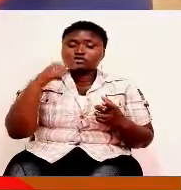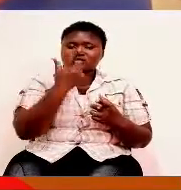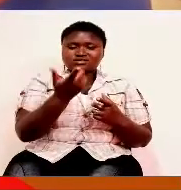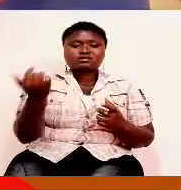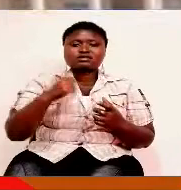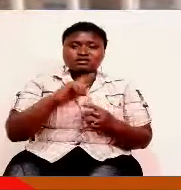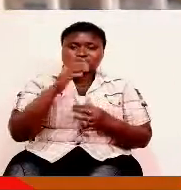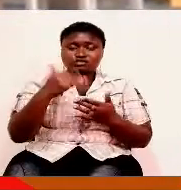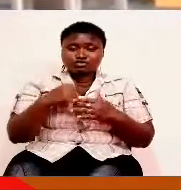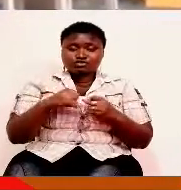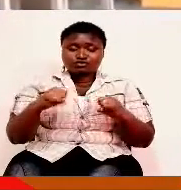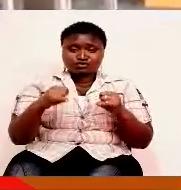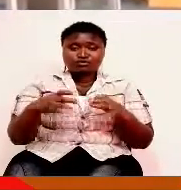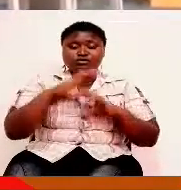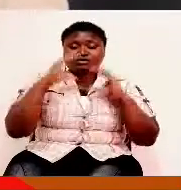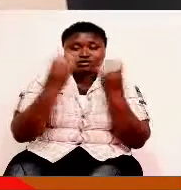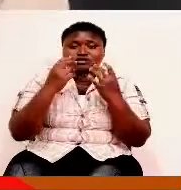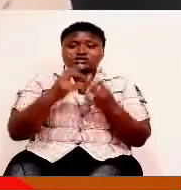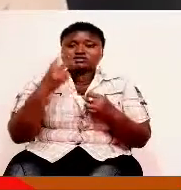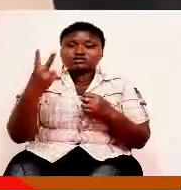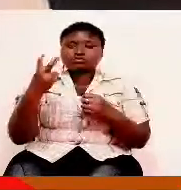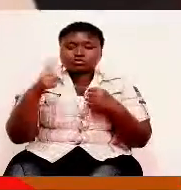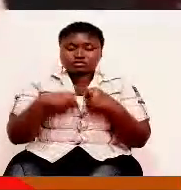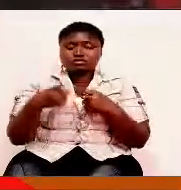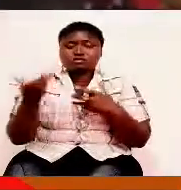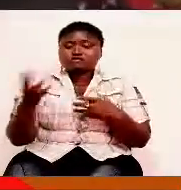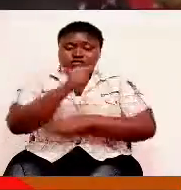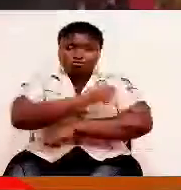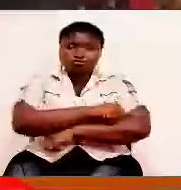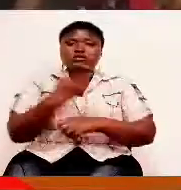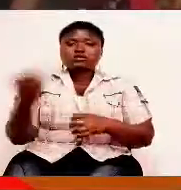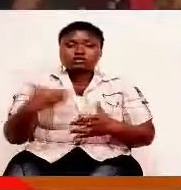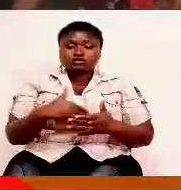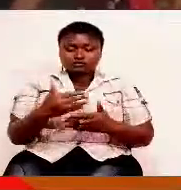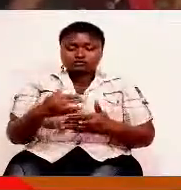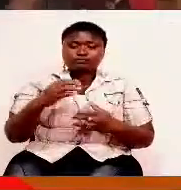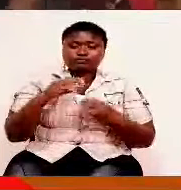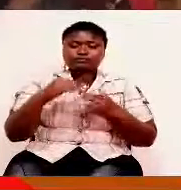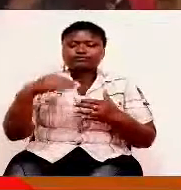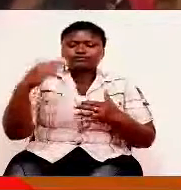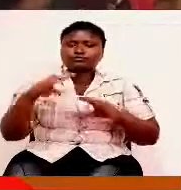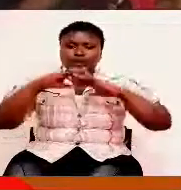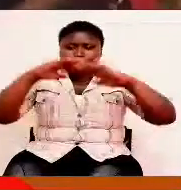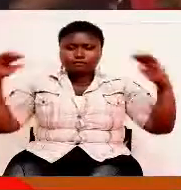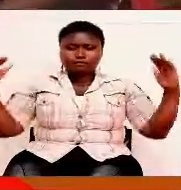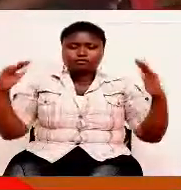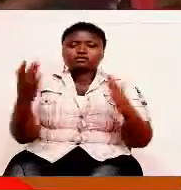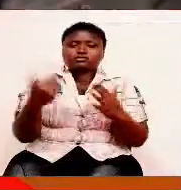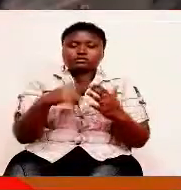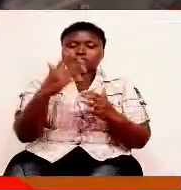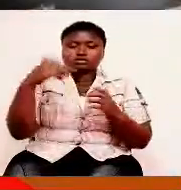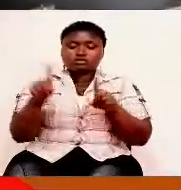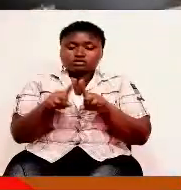irathi mirongo iri na itandatu cia thukuru uyu na njira ya kugathikwo kwa mabati meru na thingo gwakwo